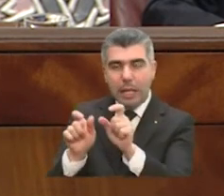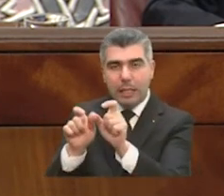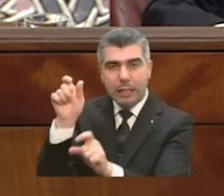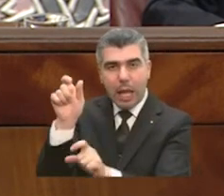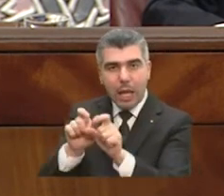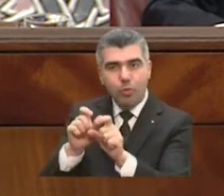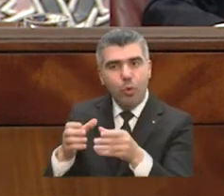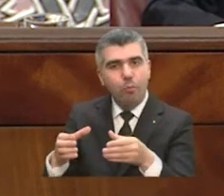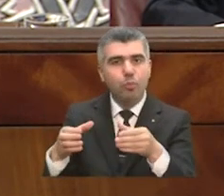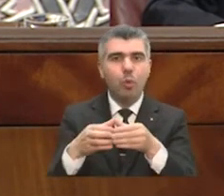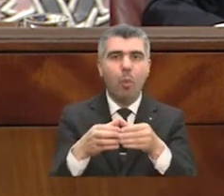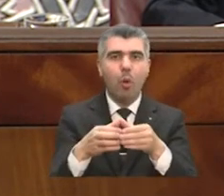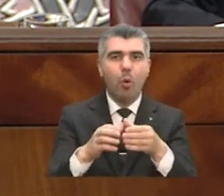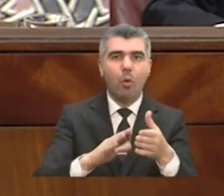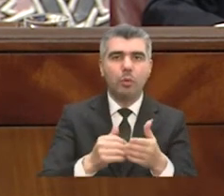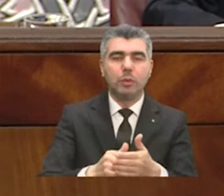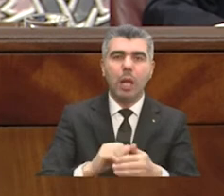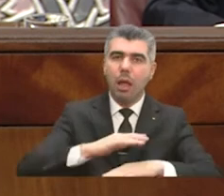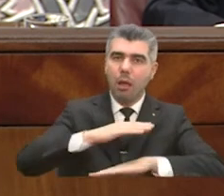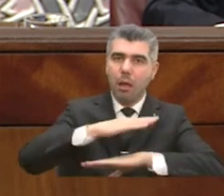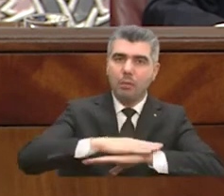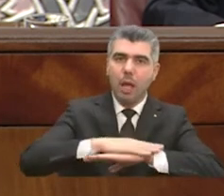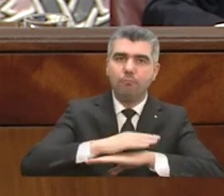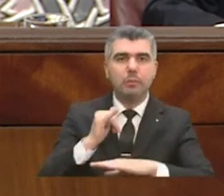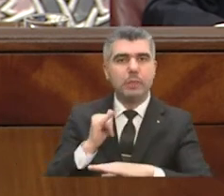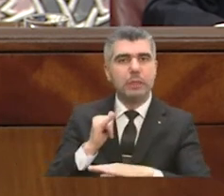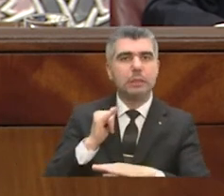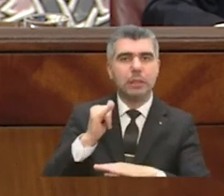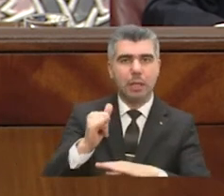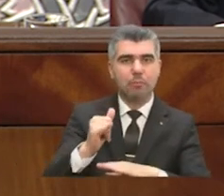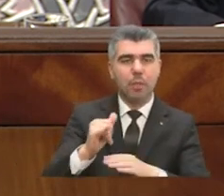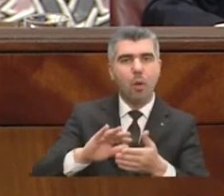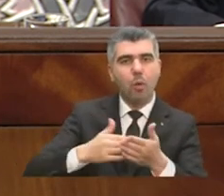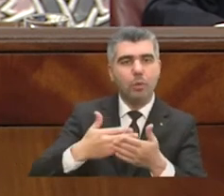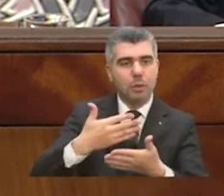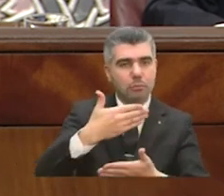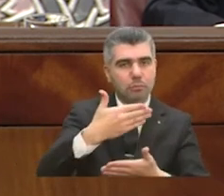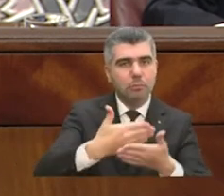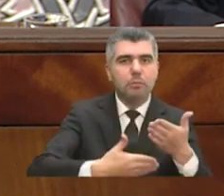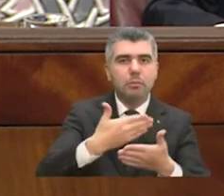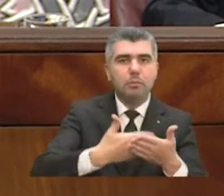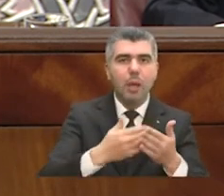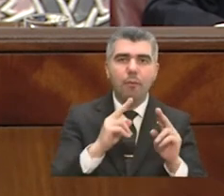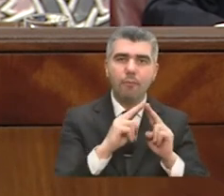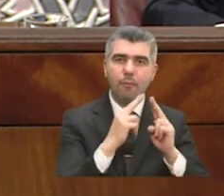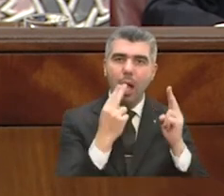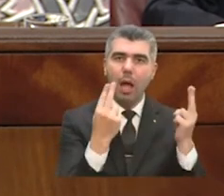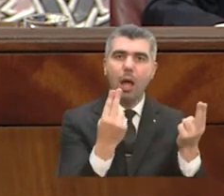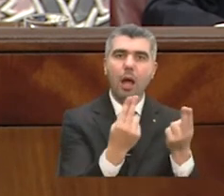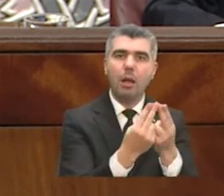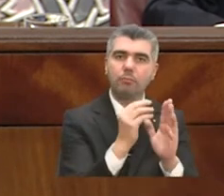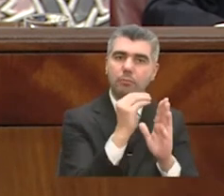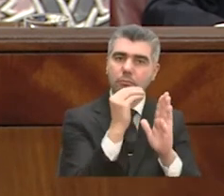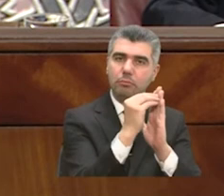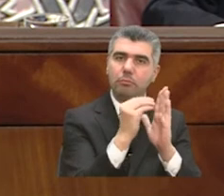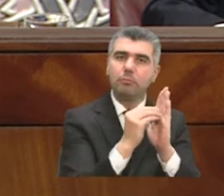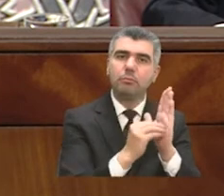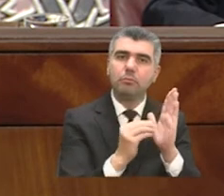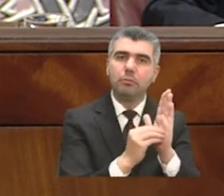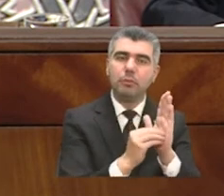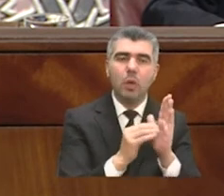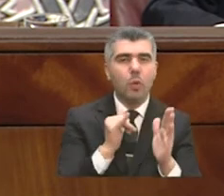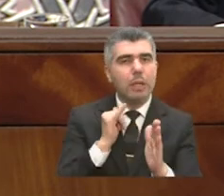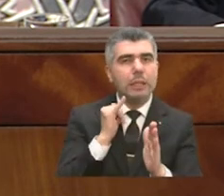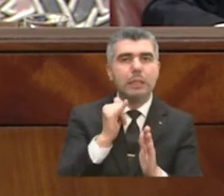institutions indépendantes en matière de la protection des droits de l'homme, mais également son